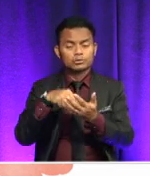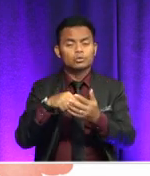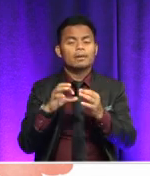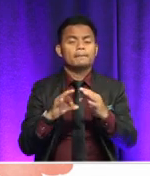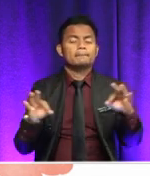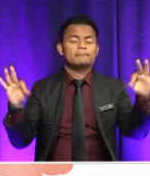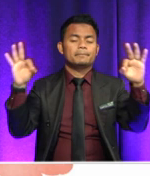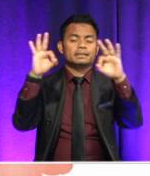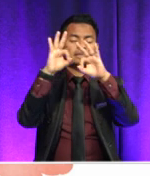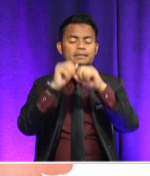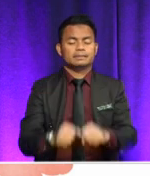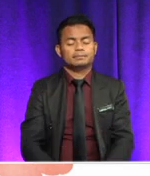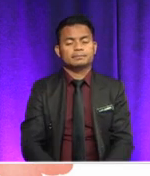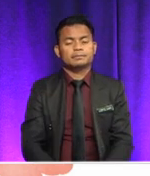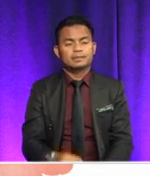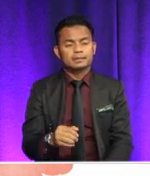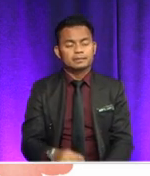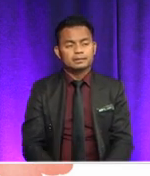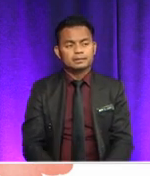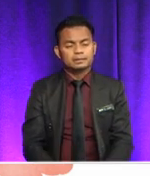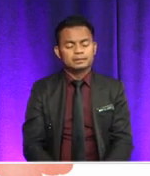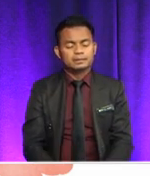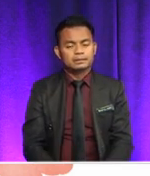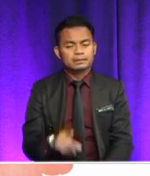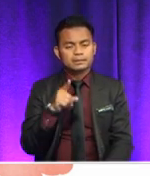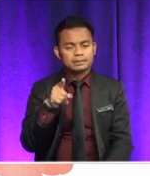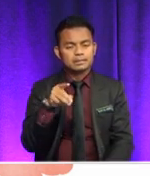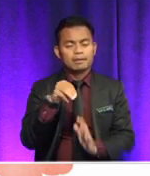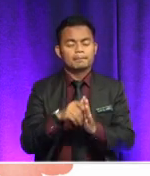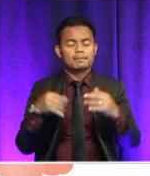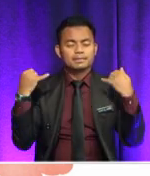karena diterangkan Kenapa nak jual rumah itu